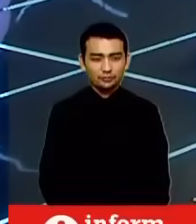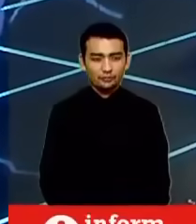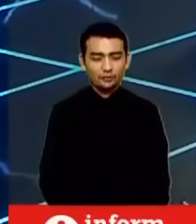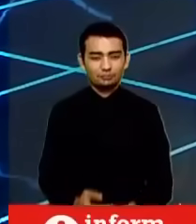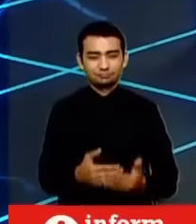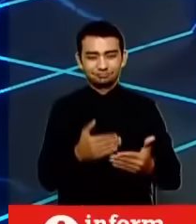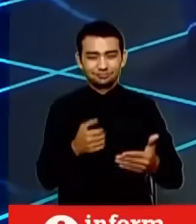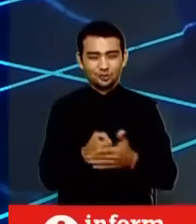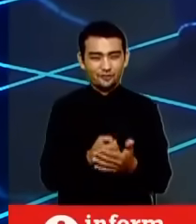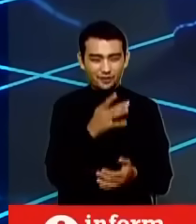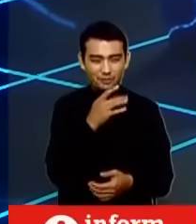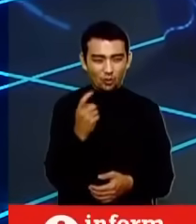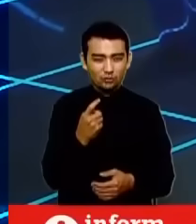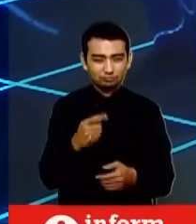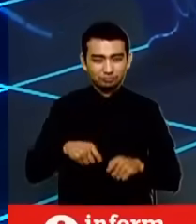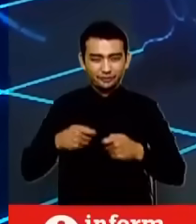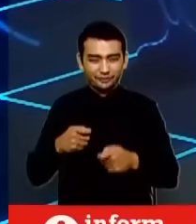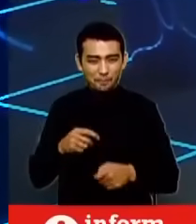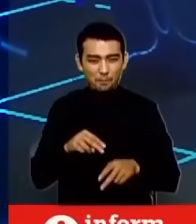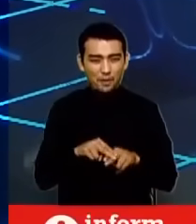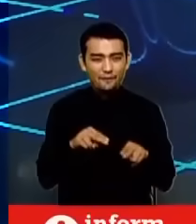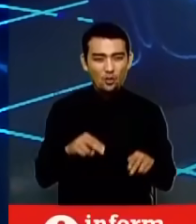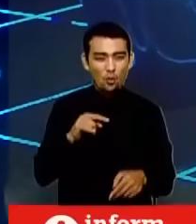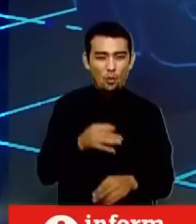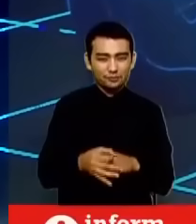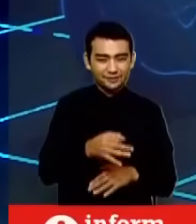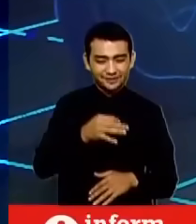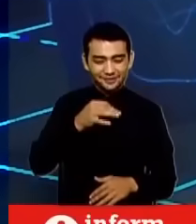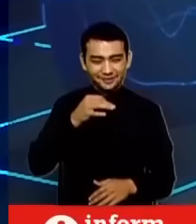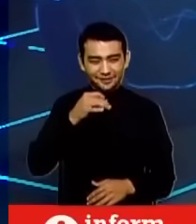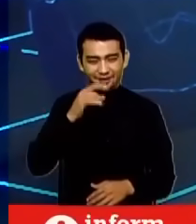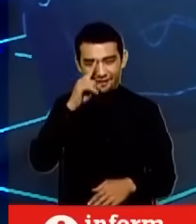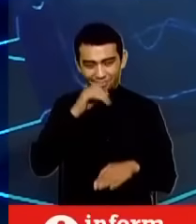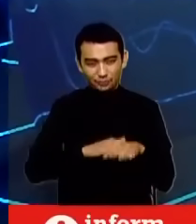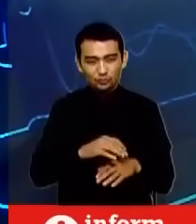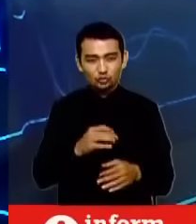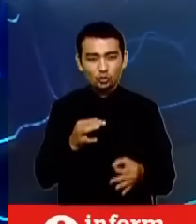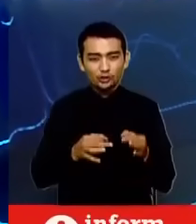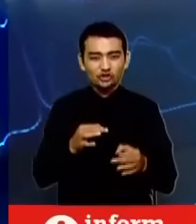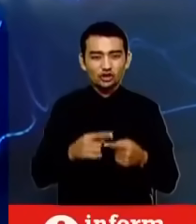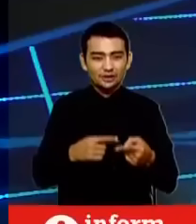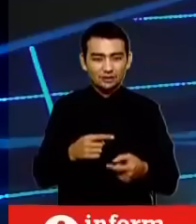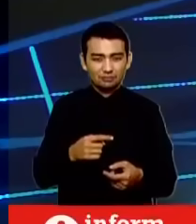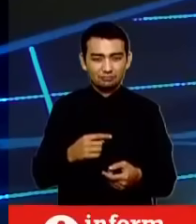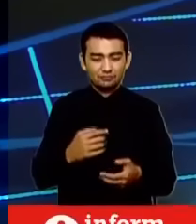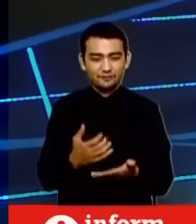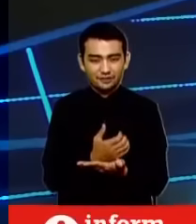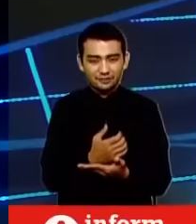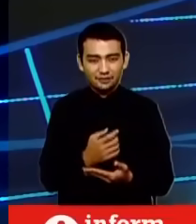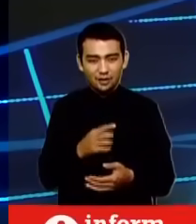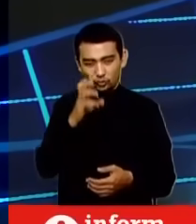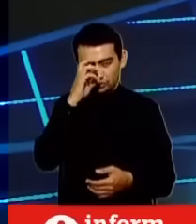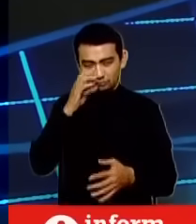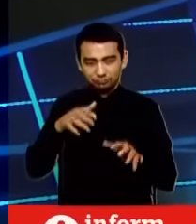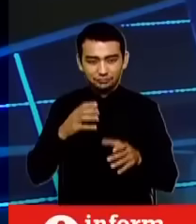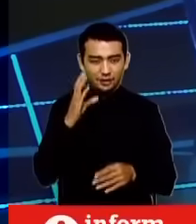Бұған дейін жекеменшіктің қолына өткен Павлодар облысы әкімінің резиденциясы сот арқылы мемлекетке қайтарылатын болды. Алайда